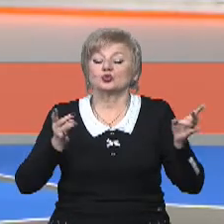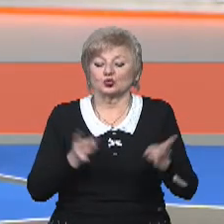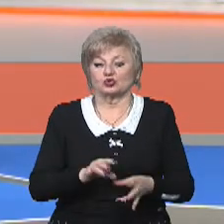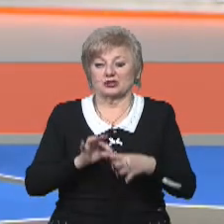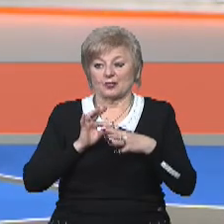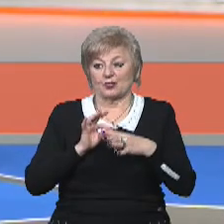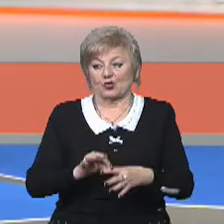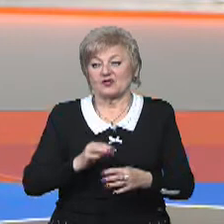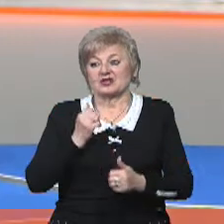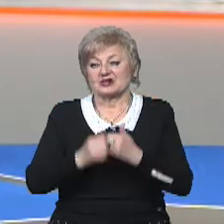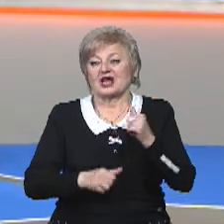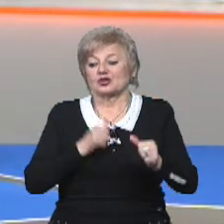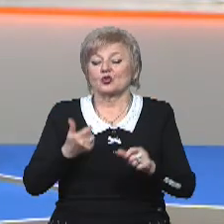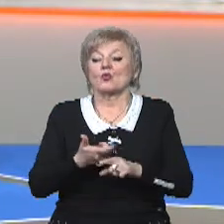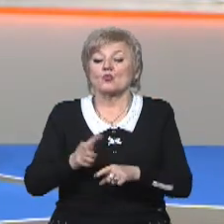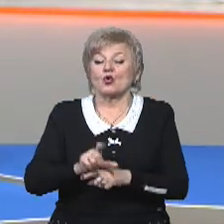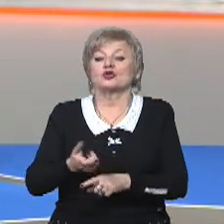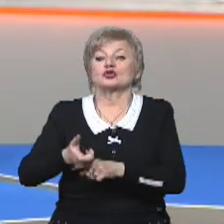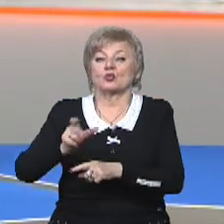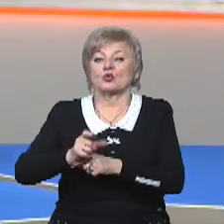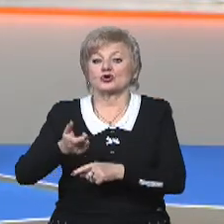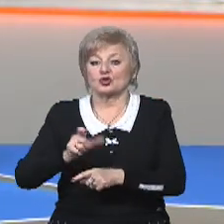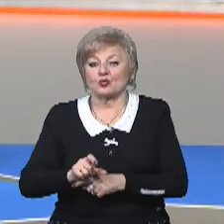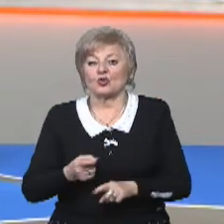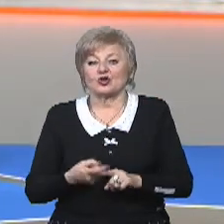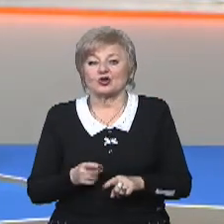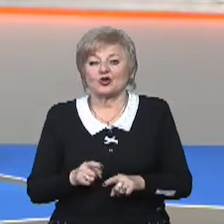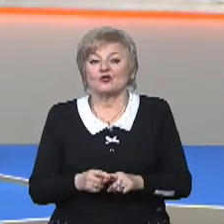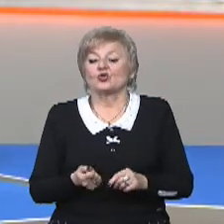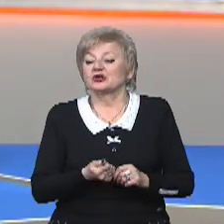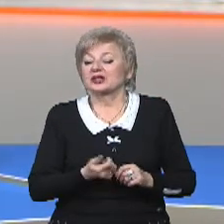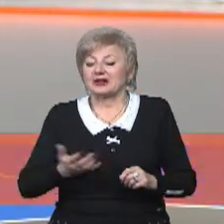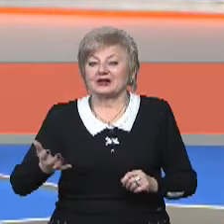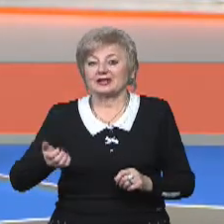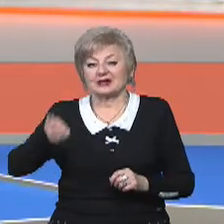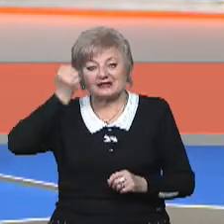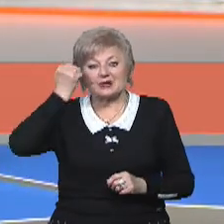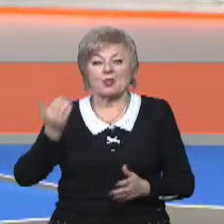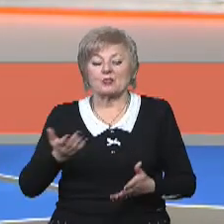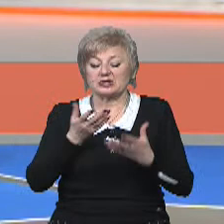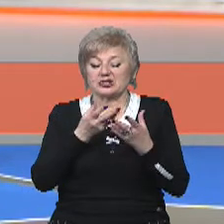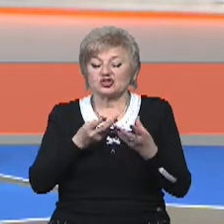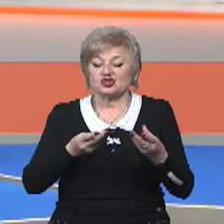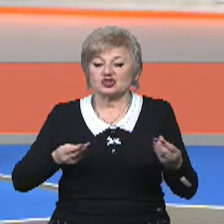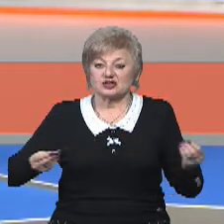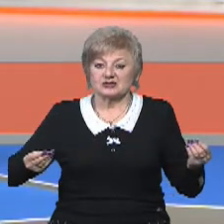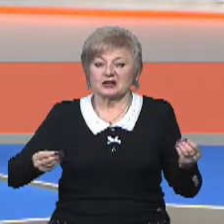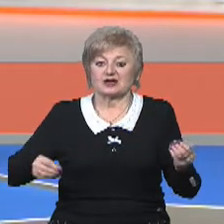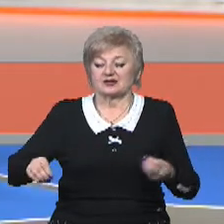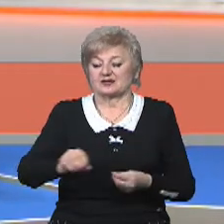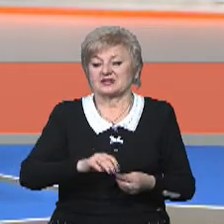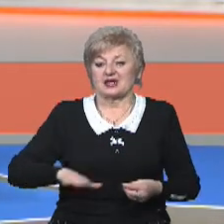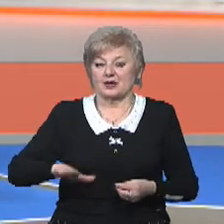проводити з кожним роком все більше і більше, бо значна кількість археологічних пам'яток просто зникає з поверхні землі.